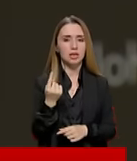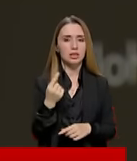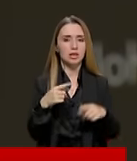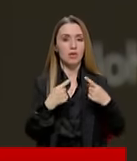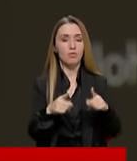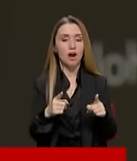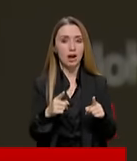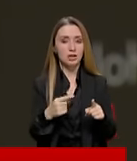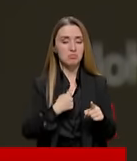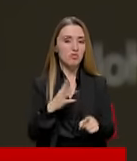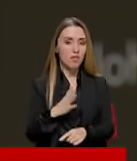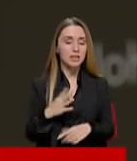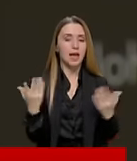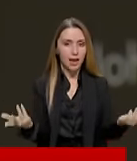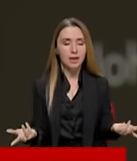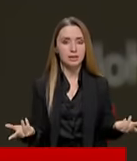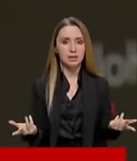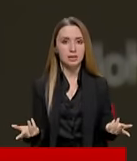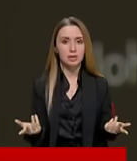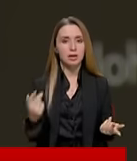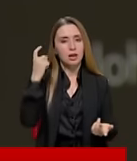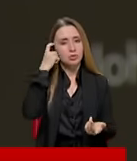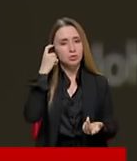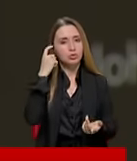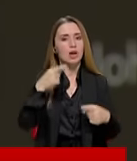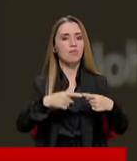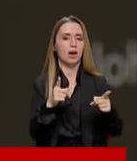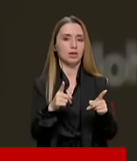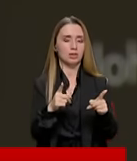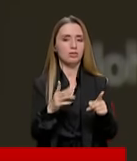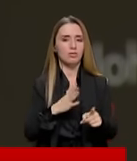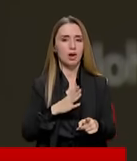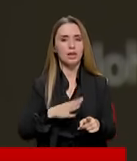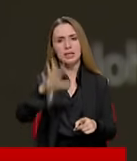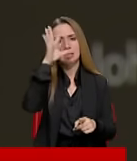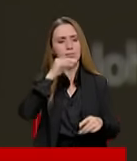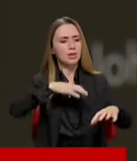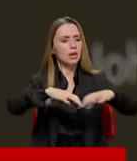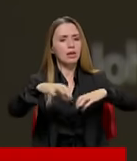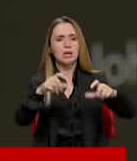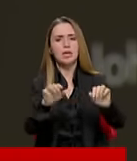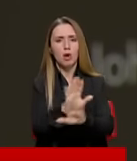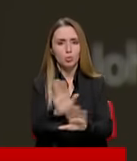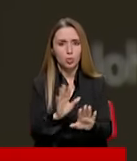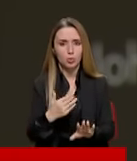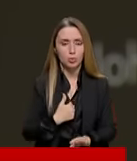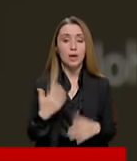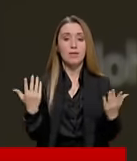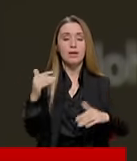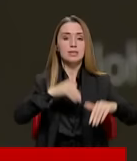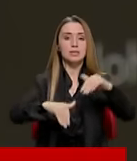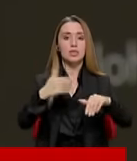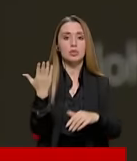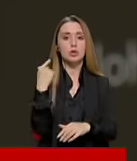ortaya çıkarabildi isem zihniyet farkını değiştirdik Yani kimseyi ötekilere ayrıştırmayı ve seçim